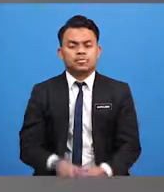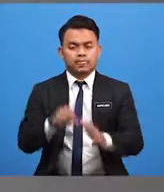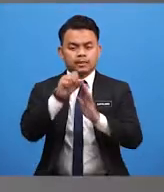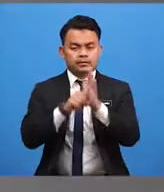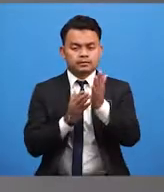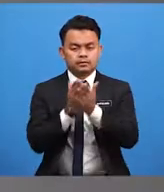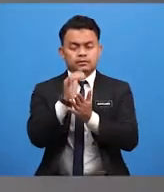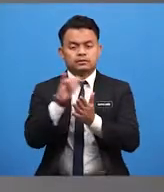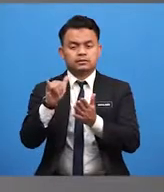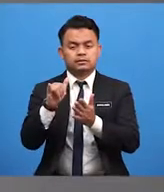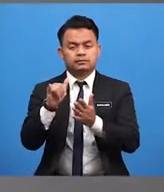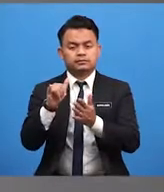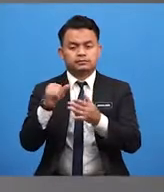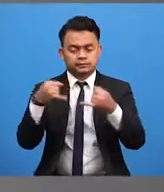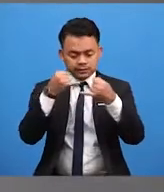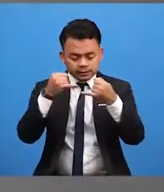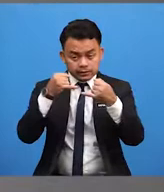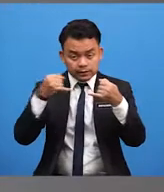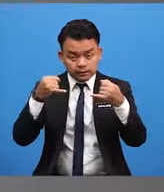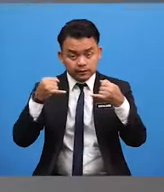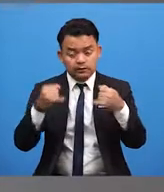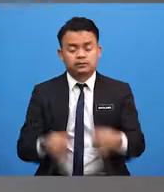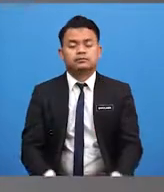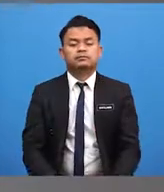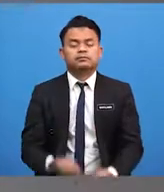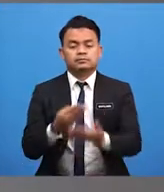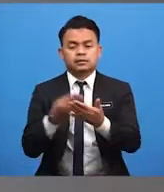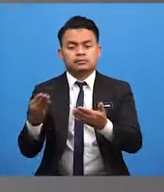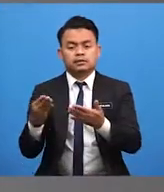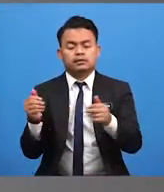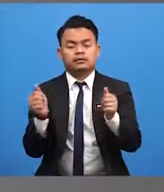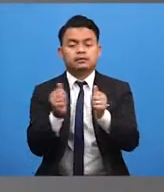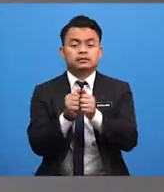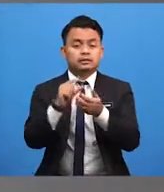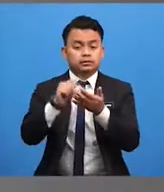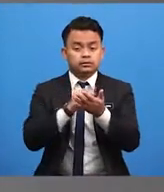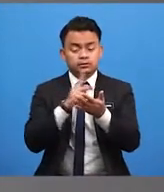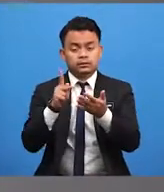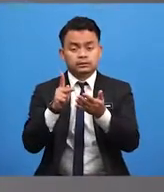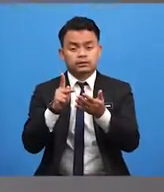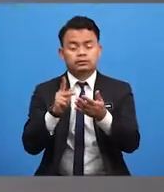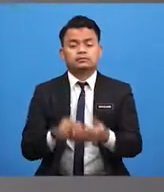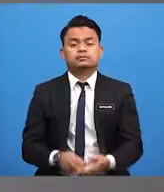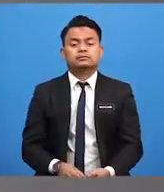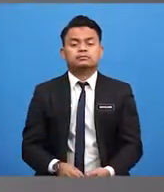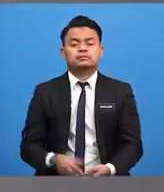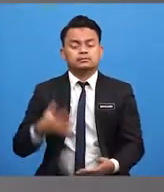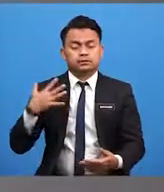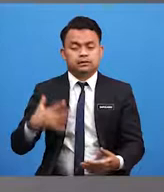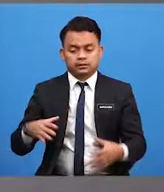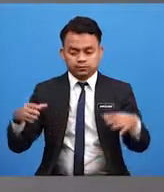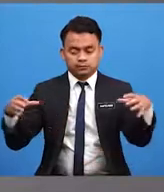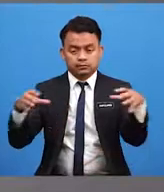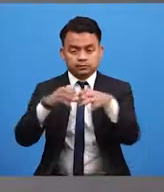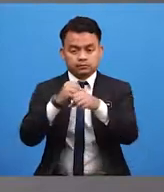Seterusnya, ikatkan bahan-bahan dengan menggunakan butter string seperti sup bunjut.